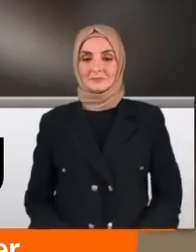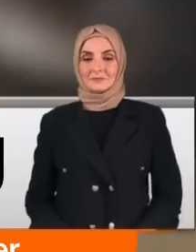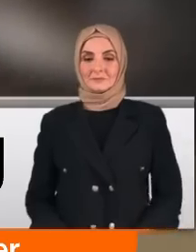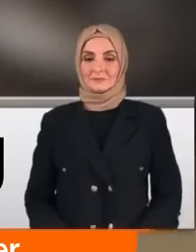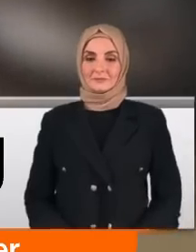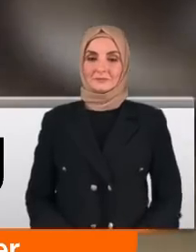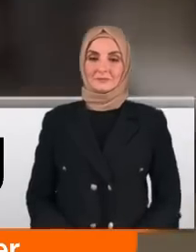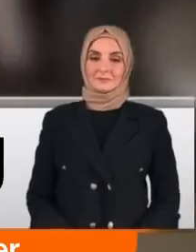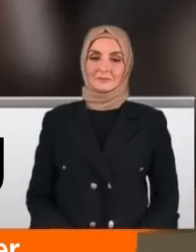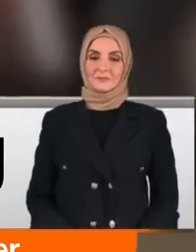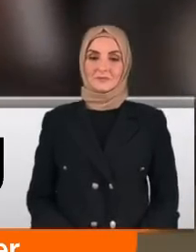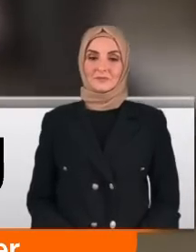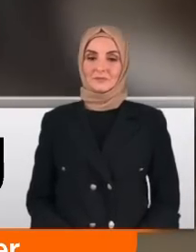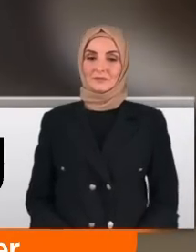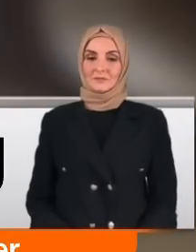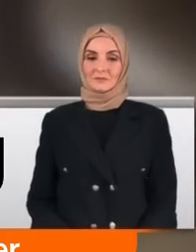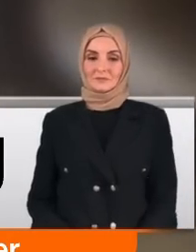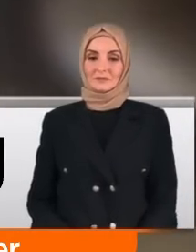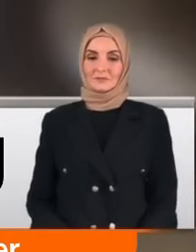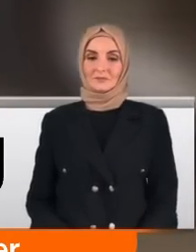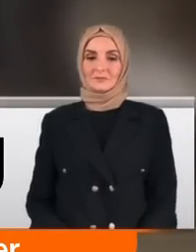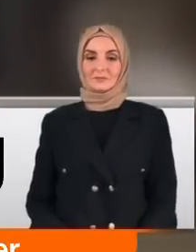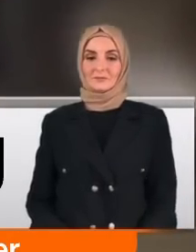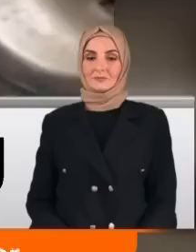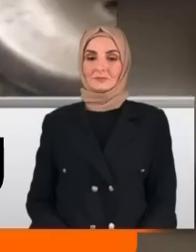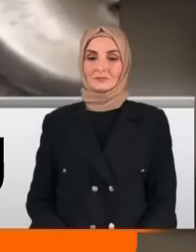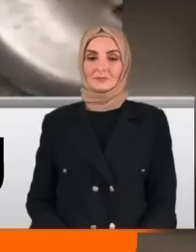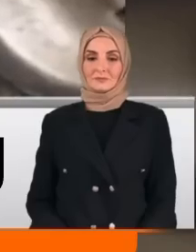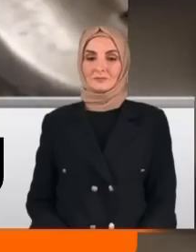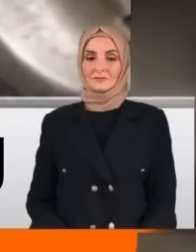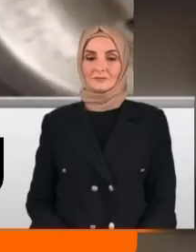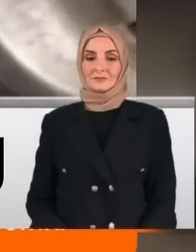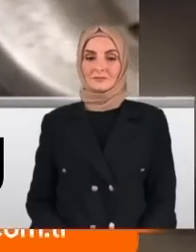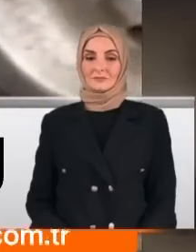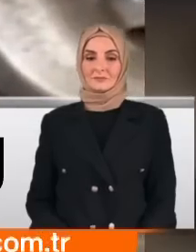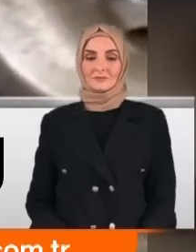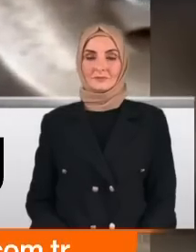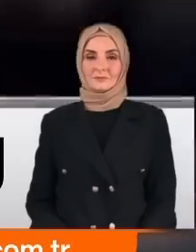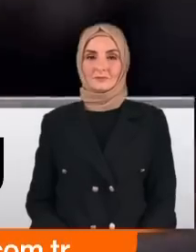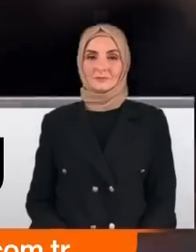90 yaşındayım ben. Allah. Onu yanına götüreyim, onun yollarına öleyim.